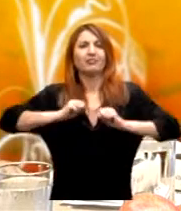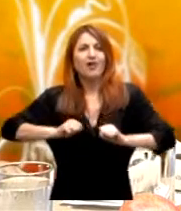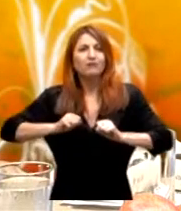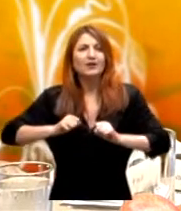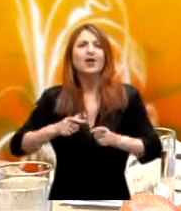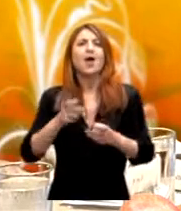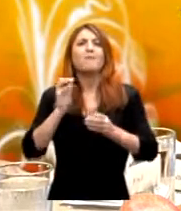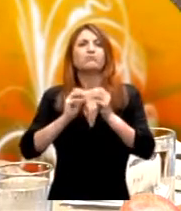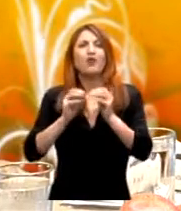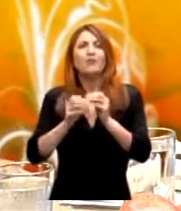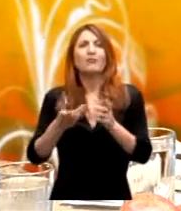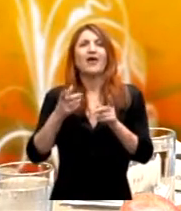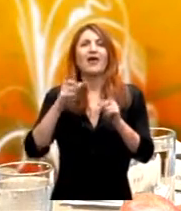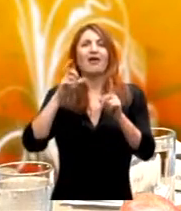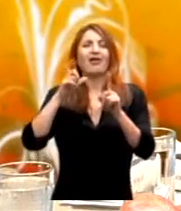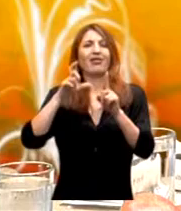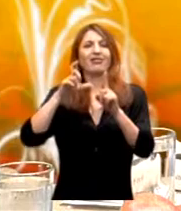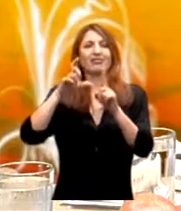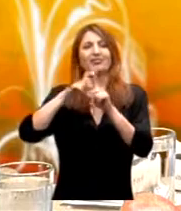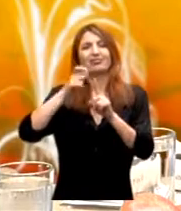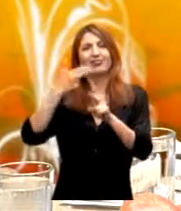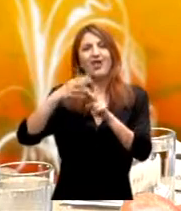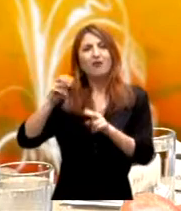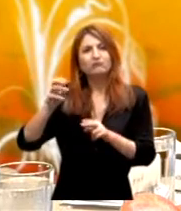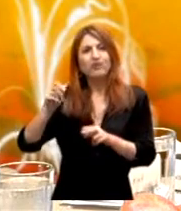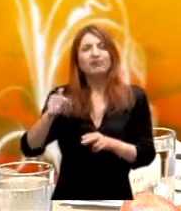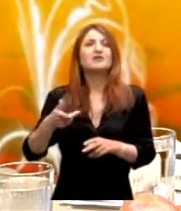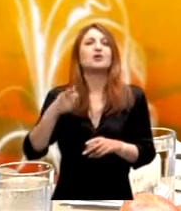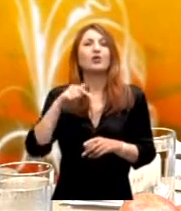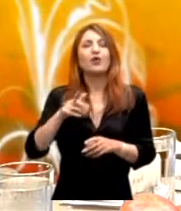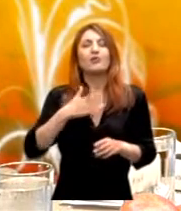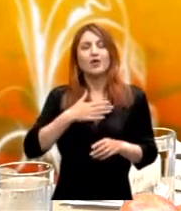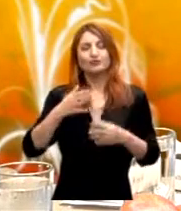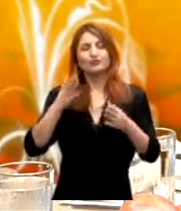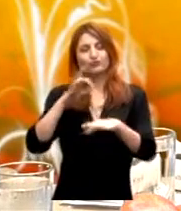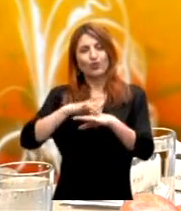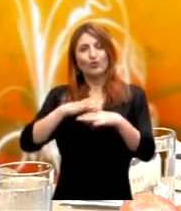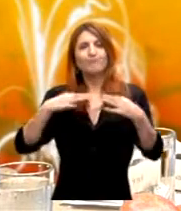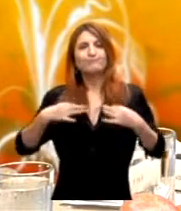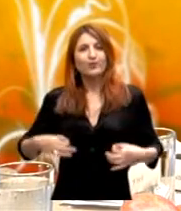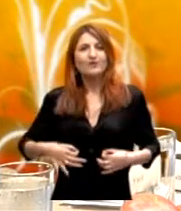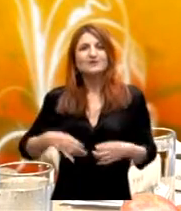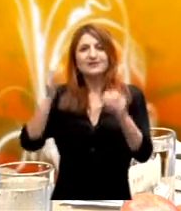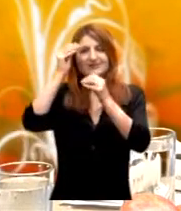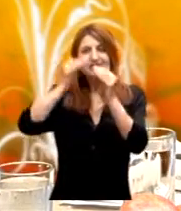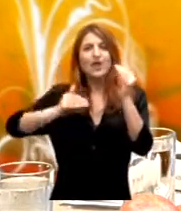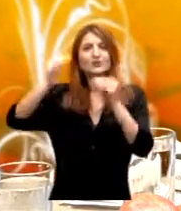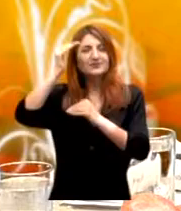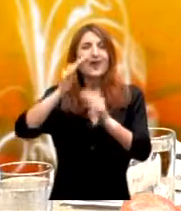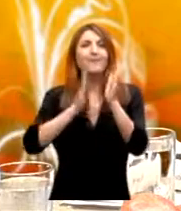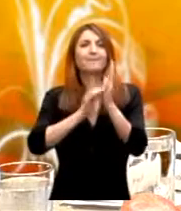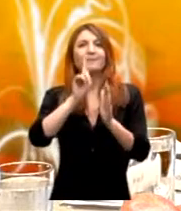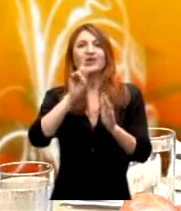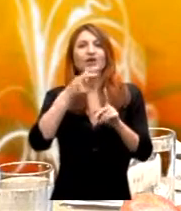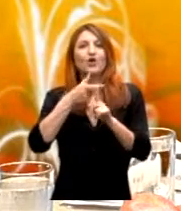nekih poremećaja, jel tako dalje, doneseno debljinom i tako dalje. To je naš profesor doktor znanosti Mirko Koršić.